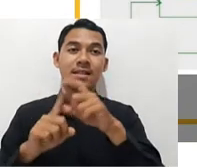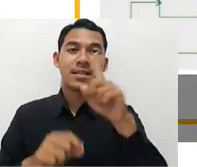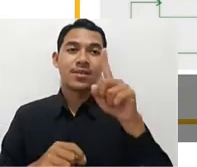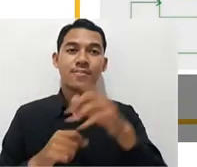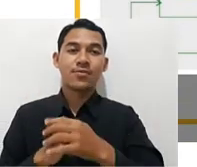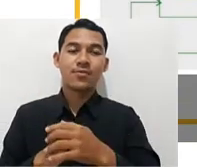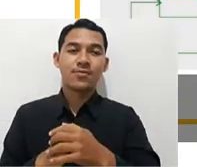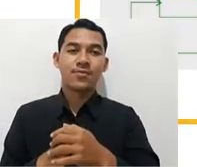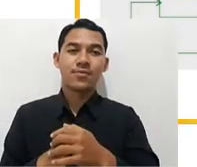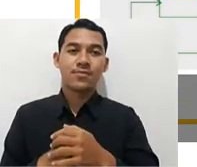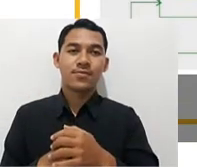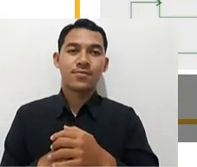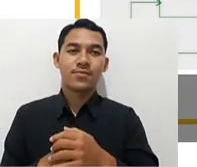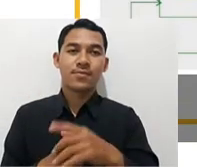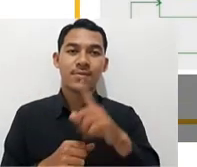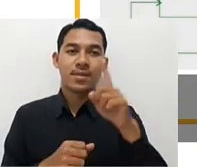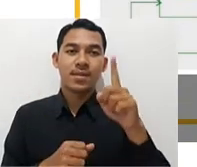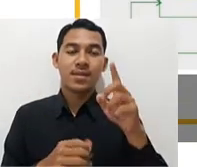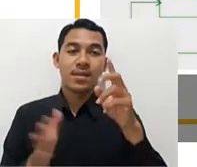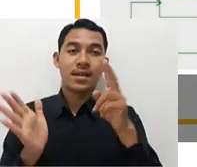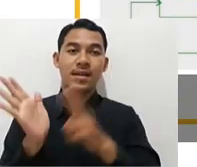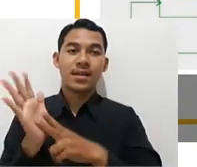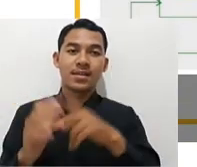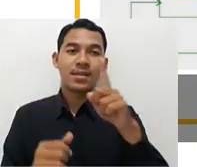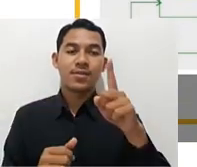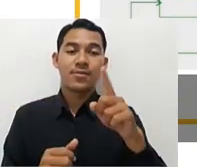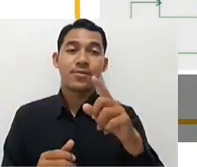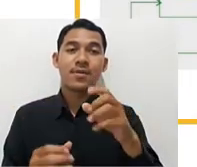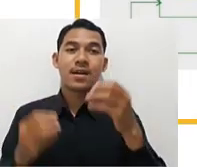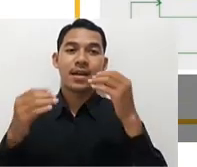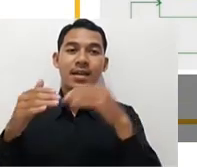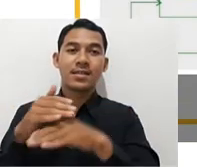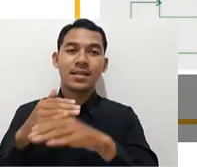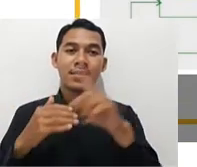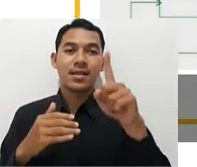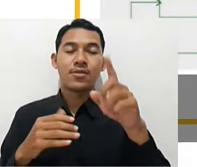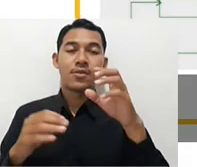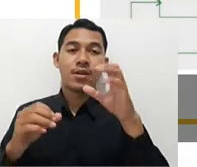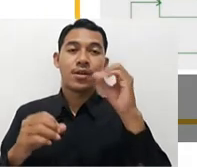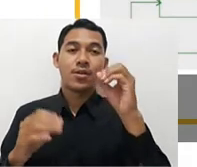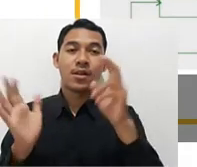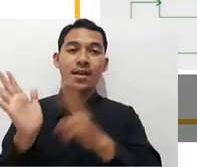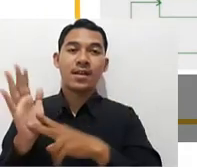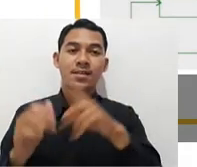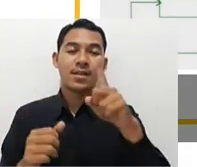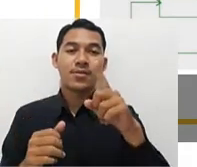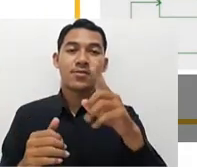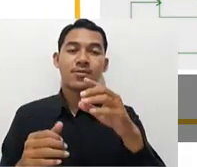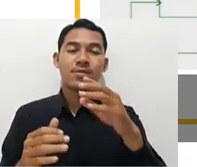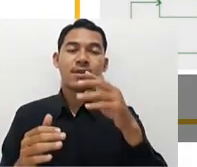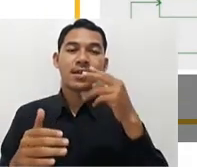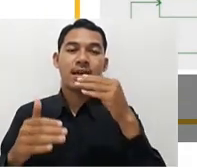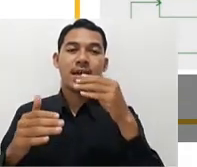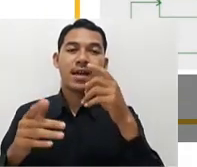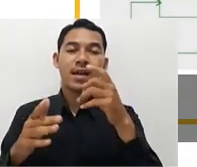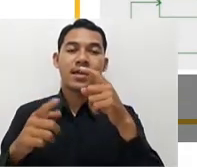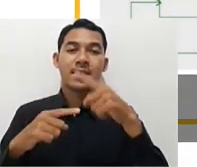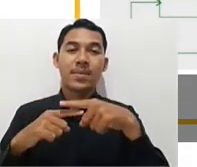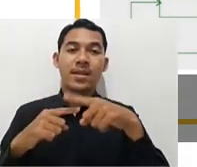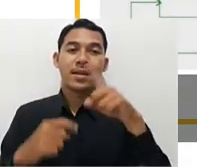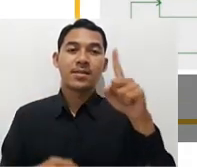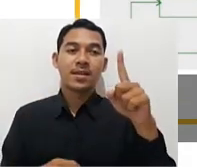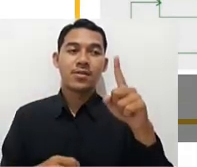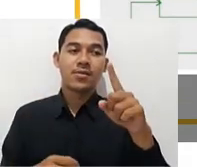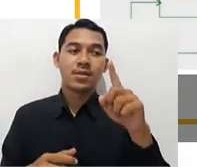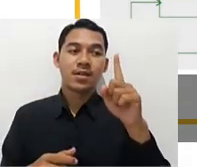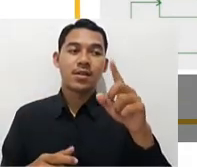terus 1 N1 hasilnya 1 ya kan. 0 N1 hasilnya berapa? 0 kan. Nah, 1